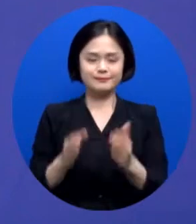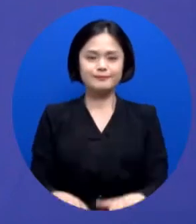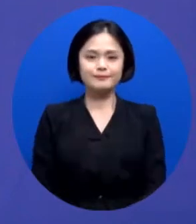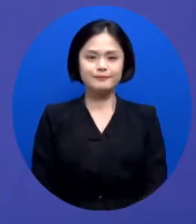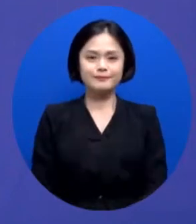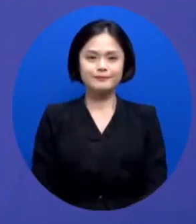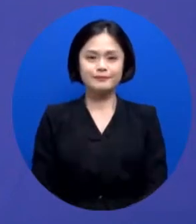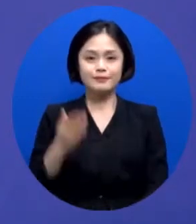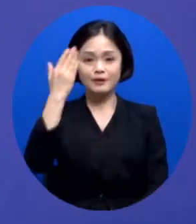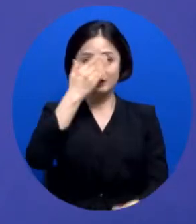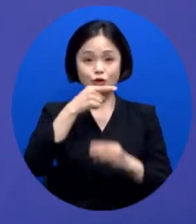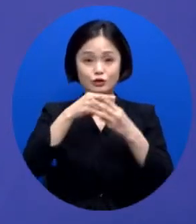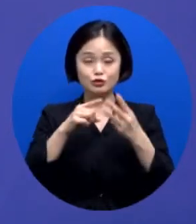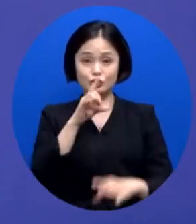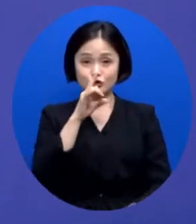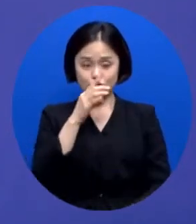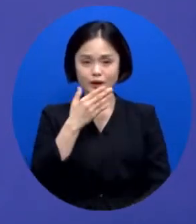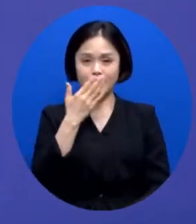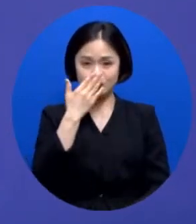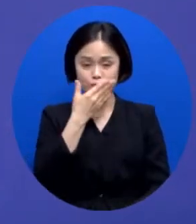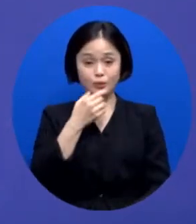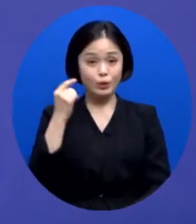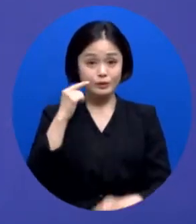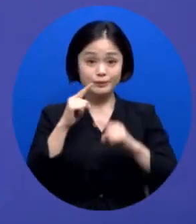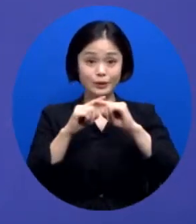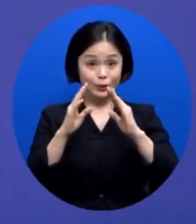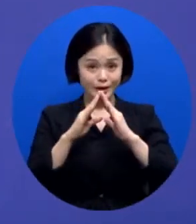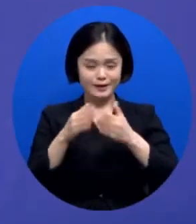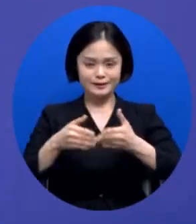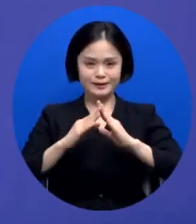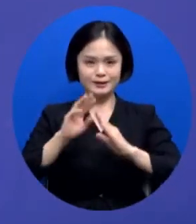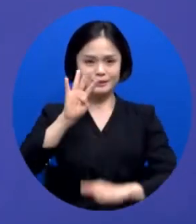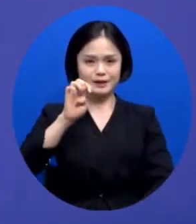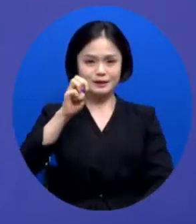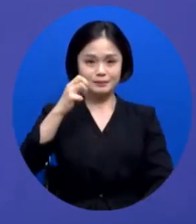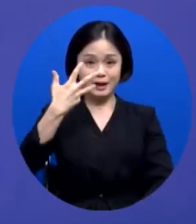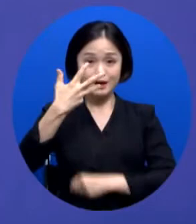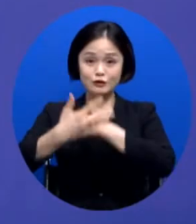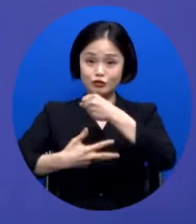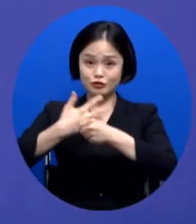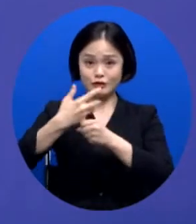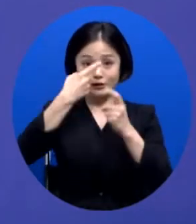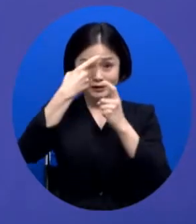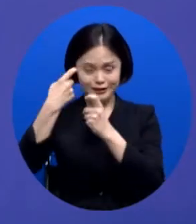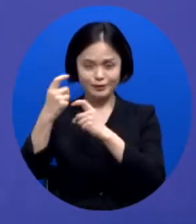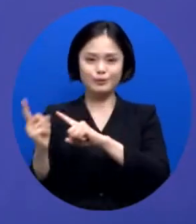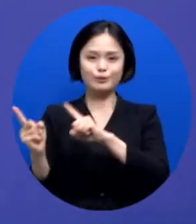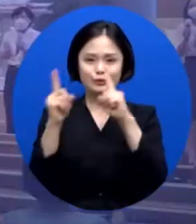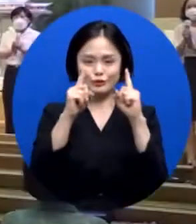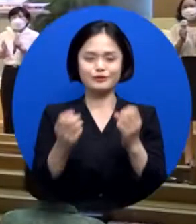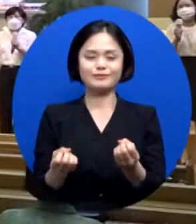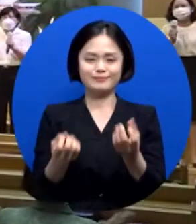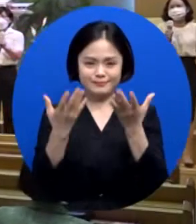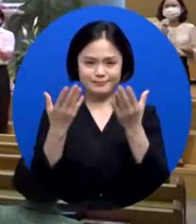청주 중앙 순복음 교회가 창립 48주년 부웅 배 성회를 열고 있습니다